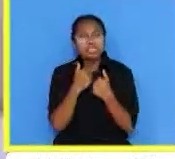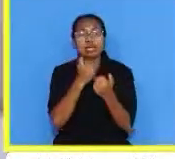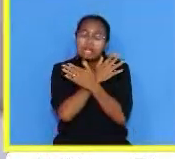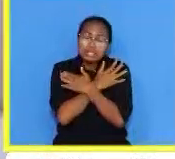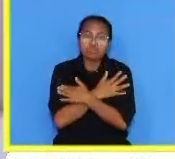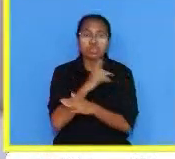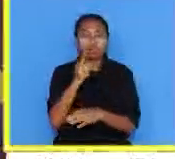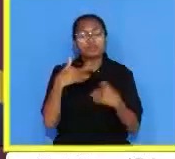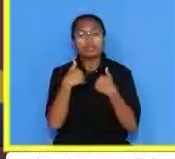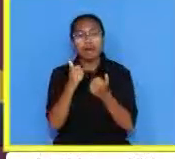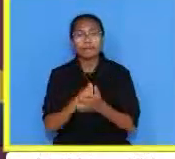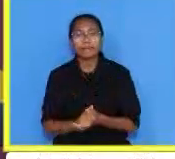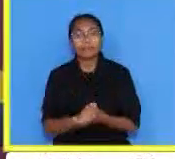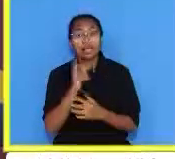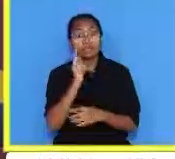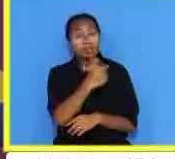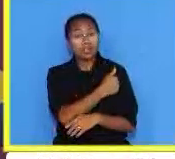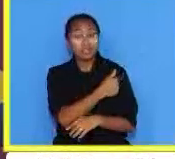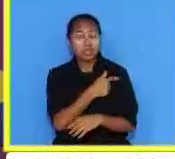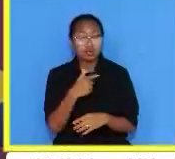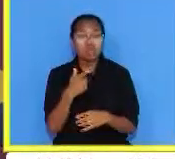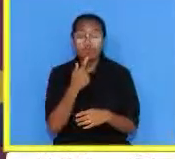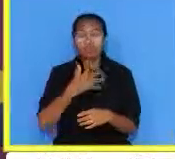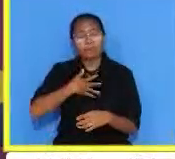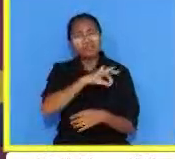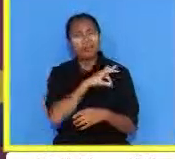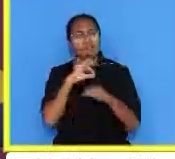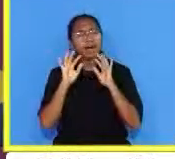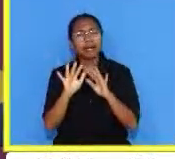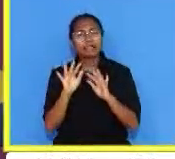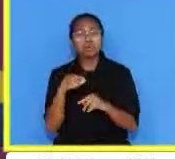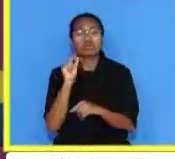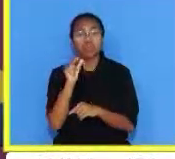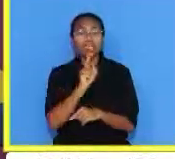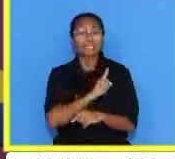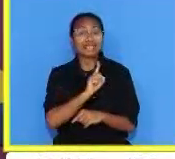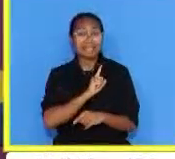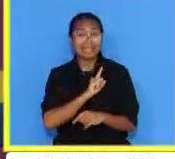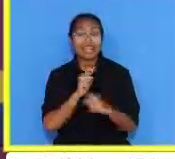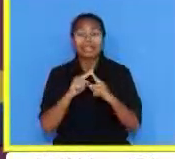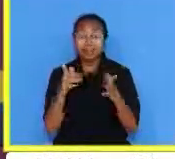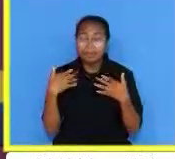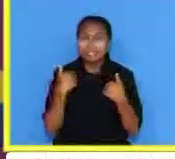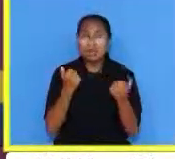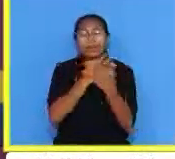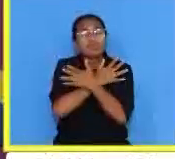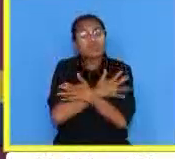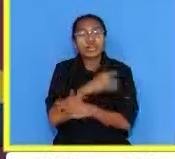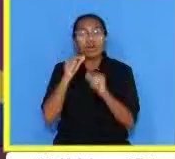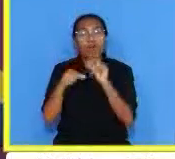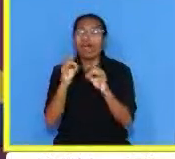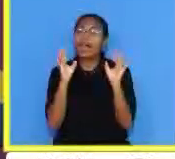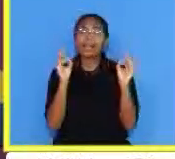Baik, seperti itu. Jadi vaksin ini memiliki banyak manfaat selain melindungi kita, diri kita sendiri, tapi juga melindungi orang-orang di sekitar kita